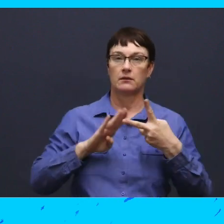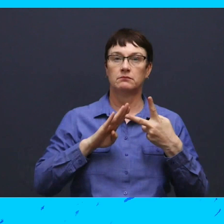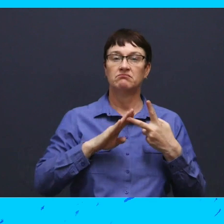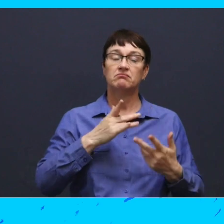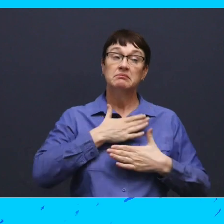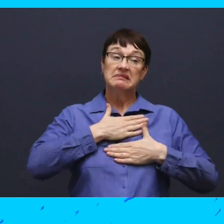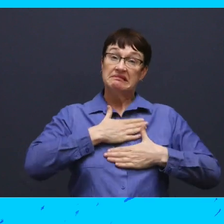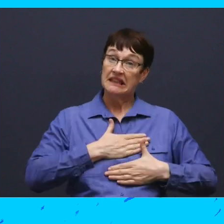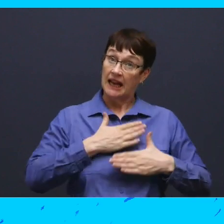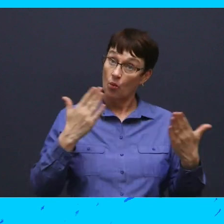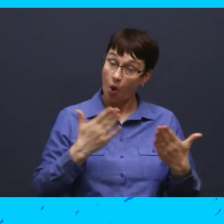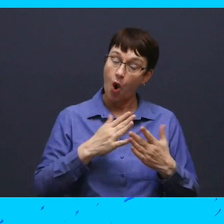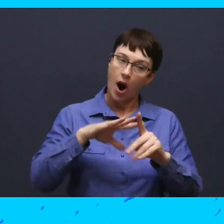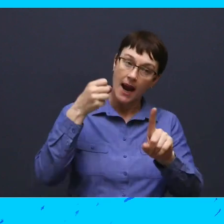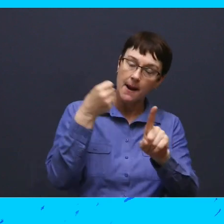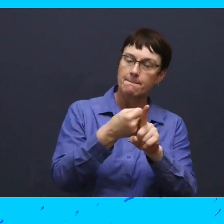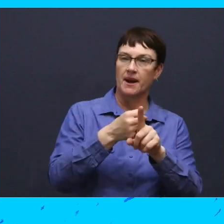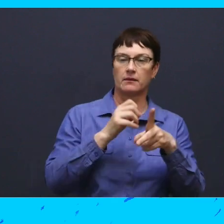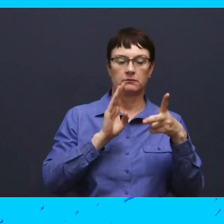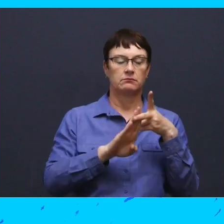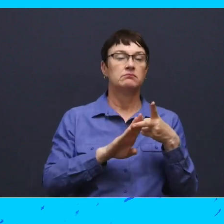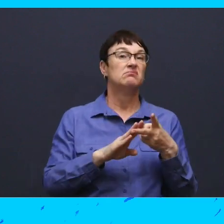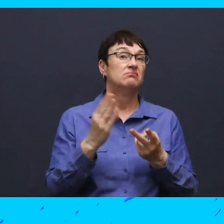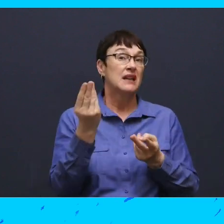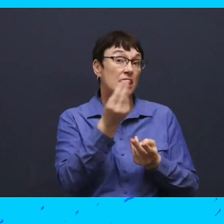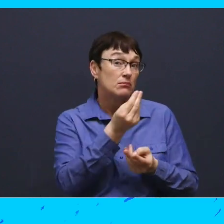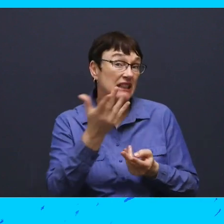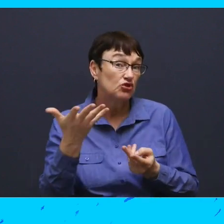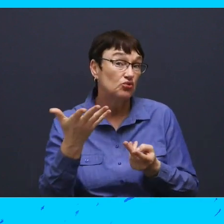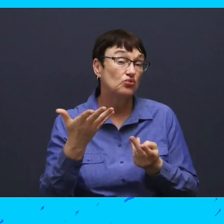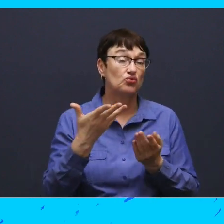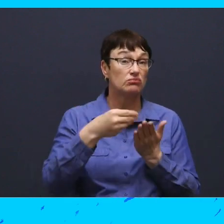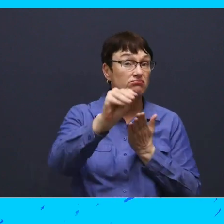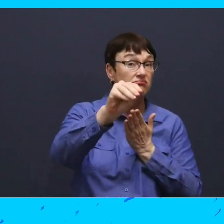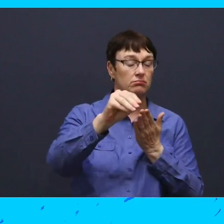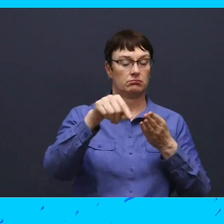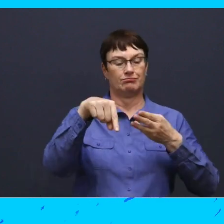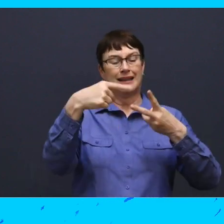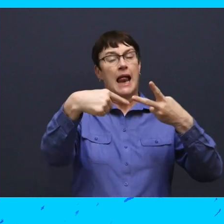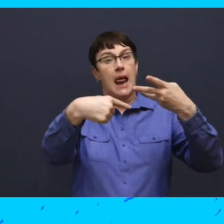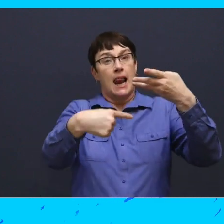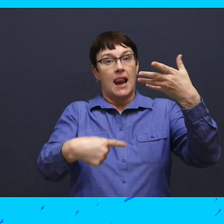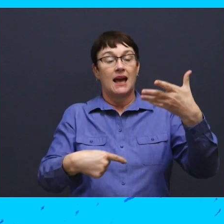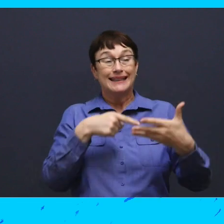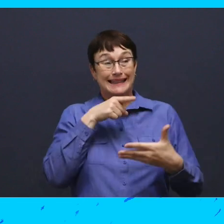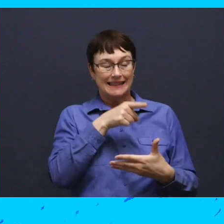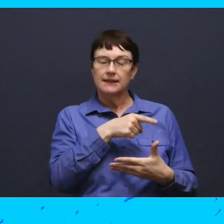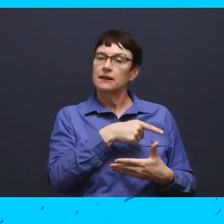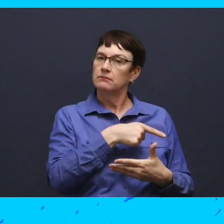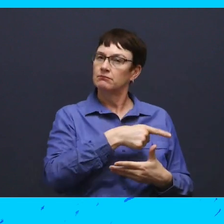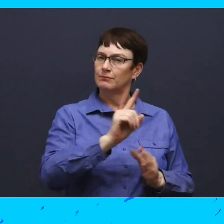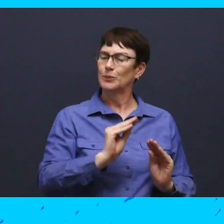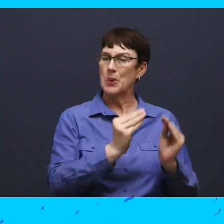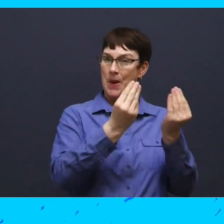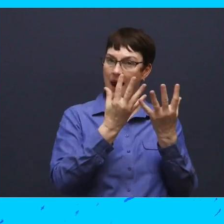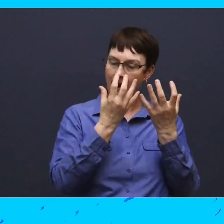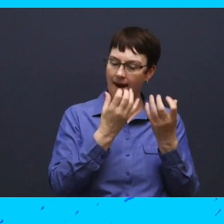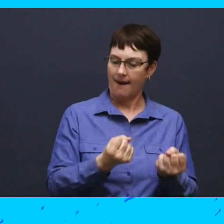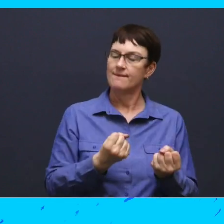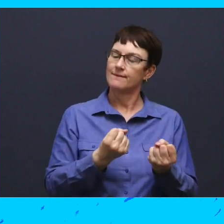vous invite à voir les résultats l'année prochaine lorsque nous aurons les données des autres pays. Nous aurons